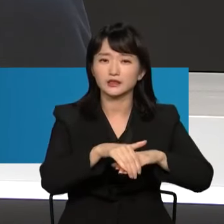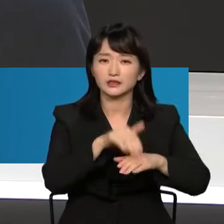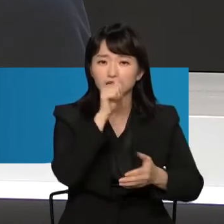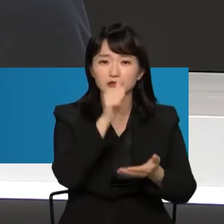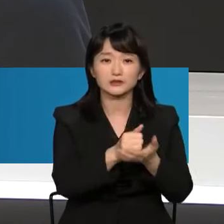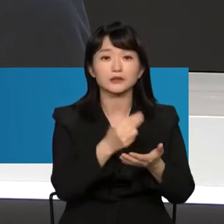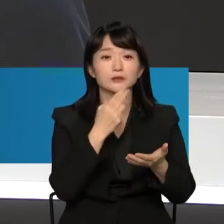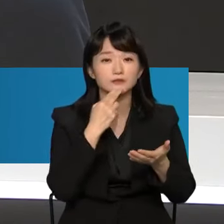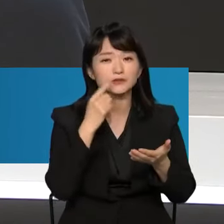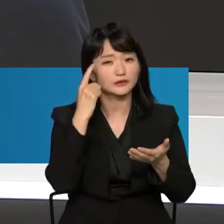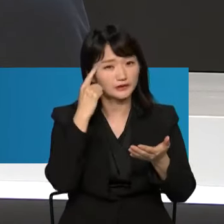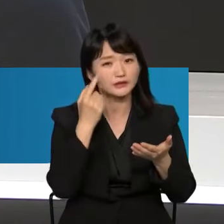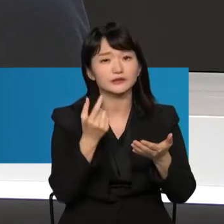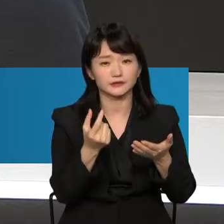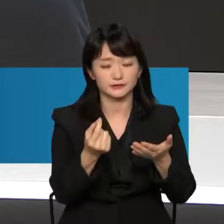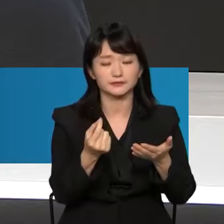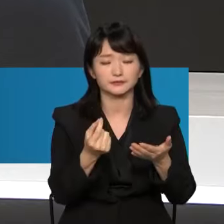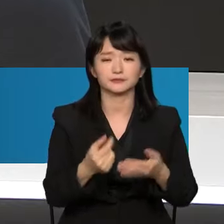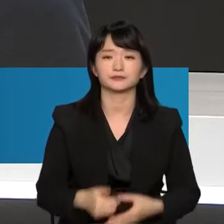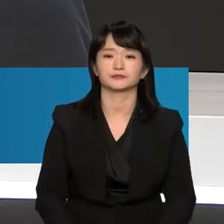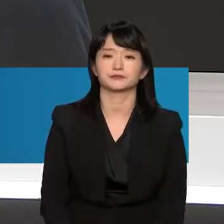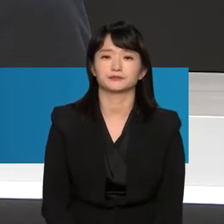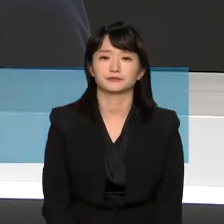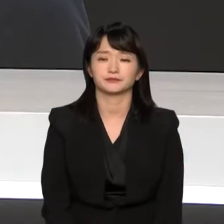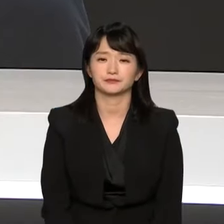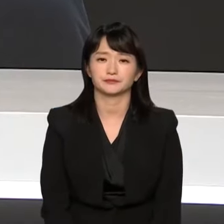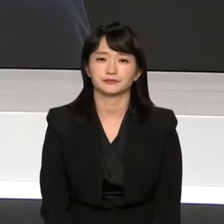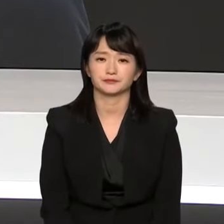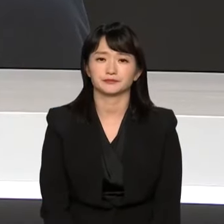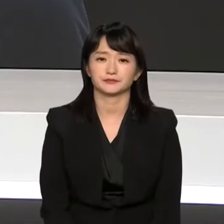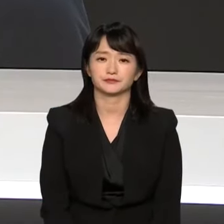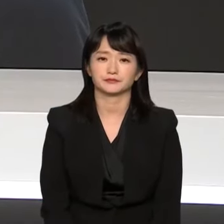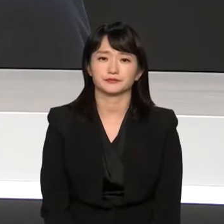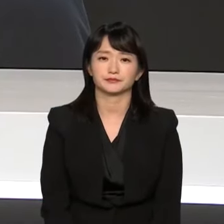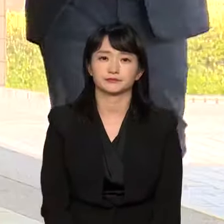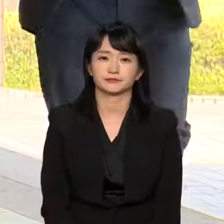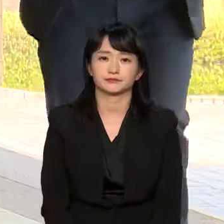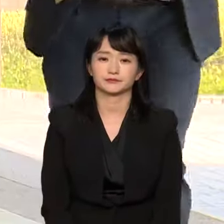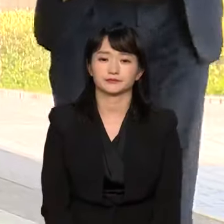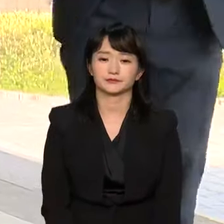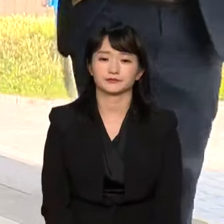쪽에 무게를 두고 있는 것으로 일단 알려져 있습니다. 조혜연 기자입니다.